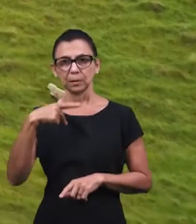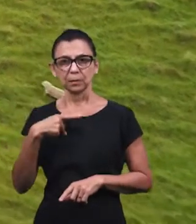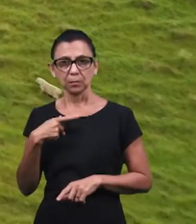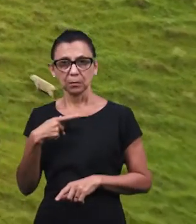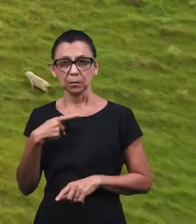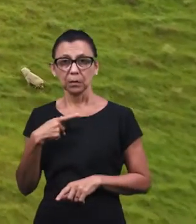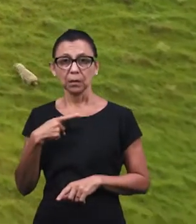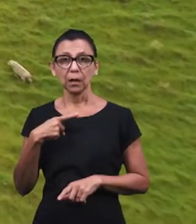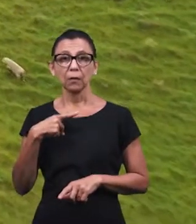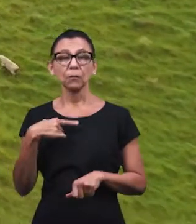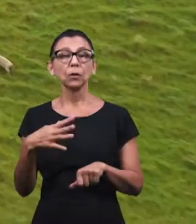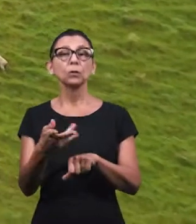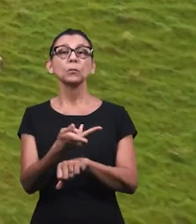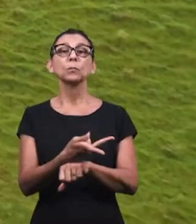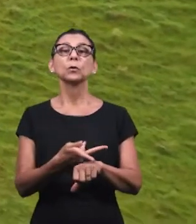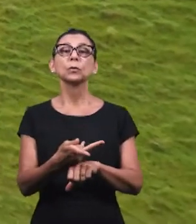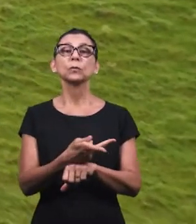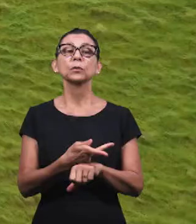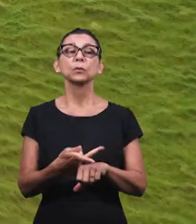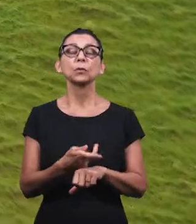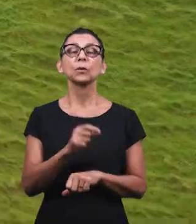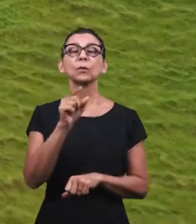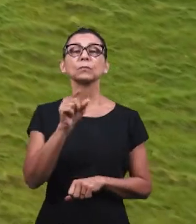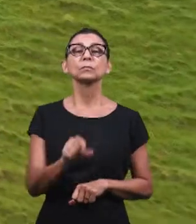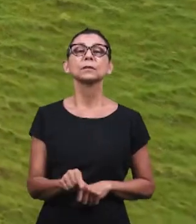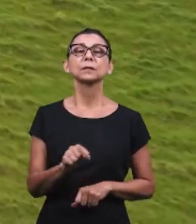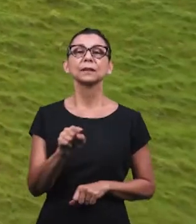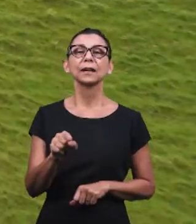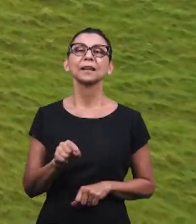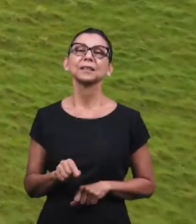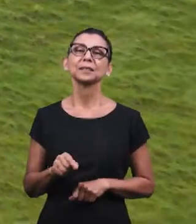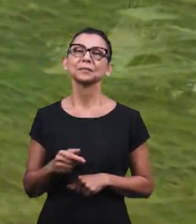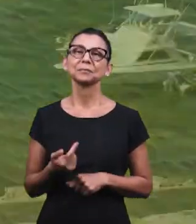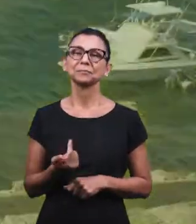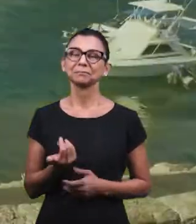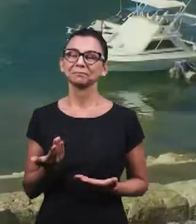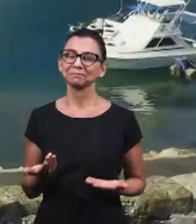procurar aquele que qualificou.